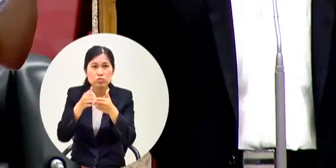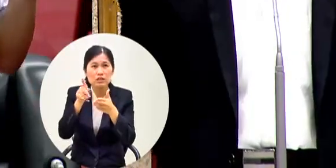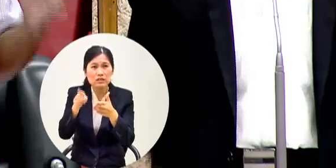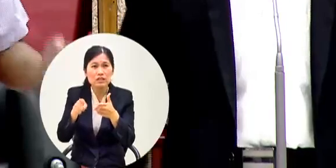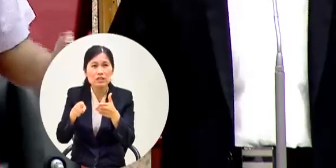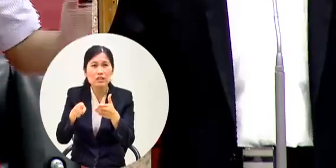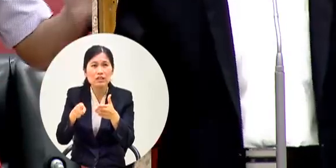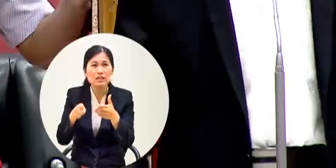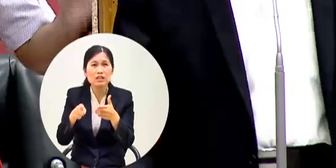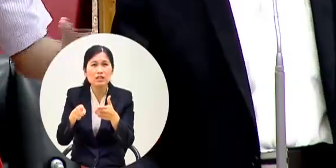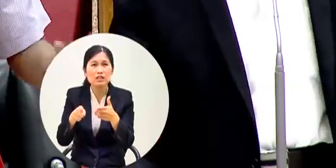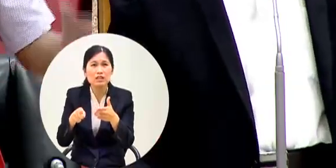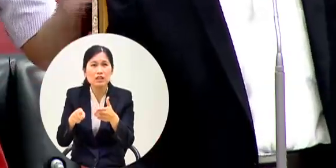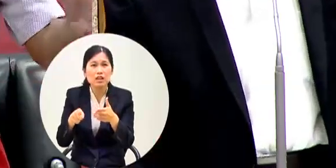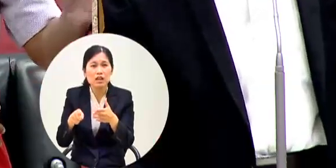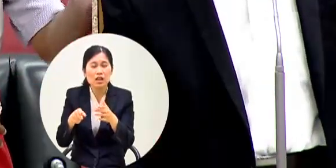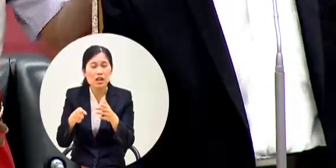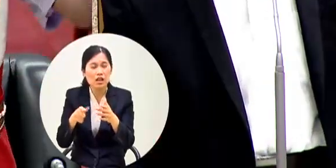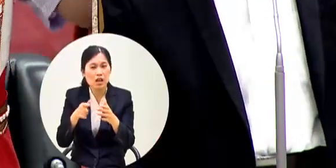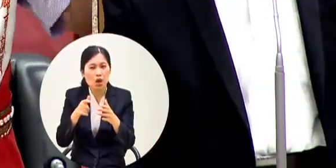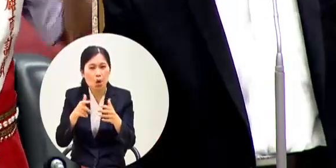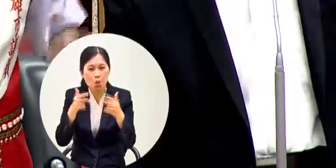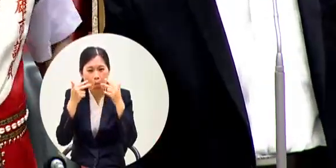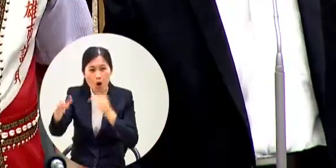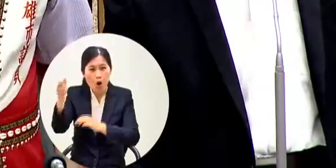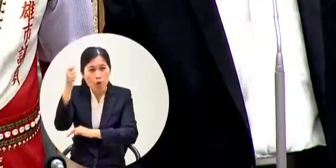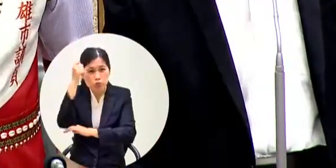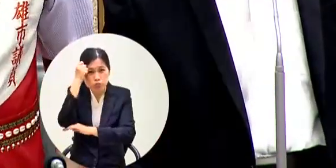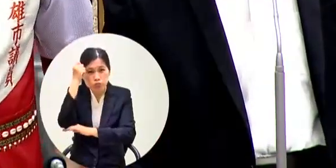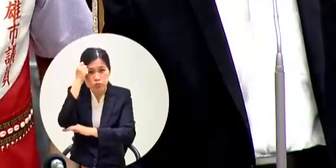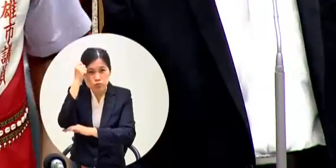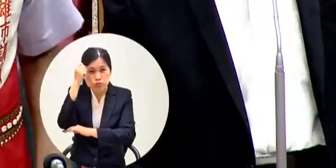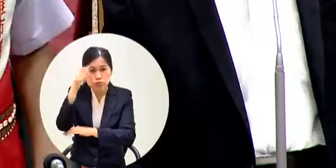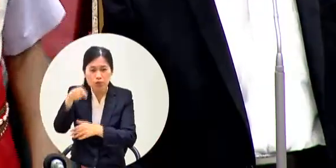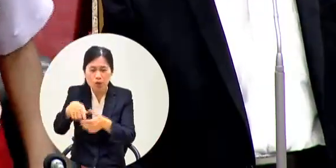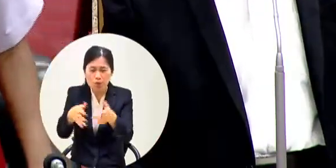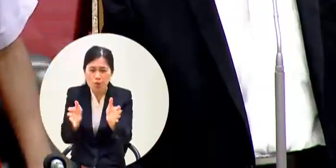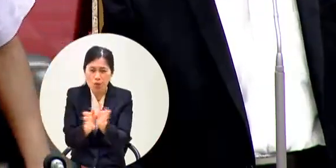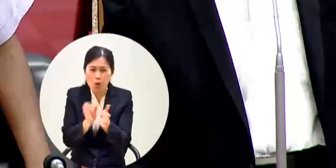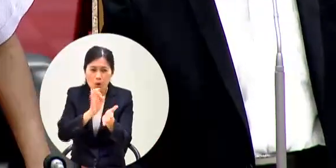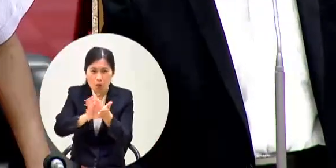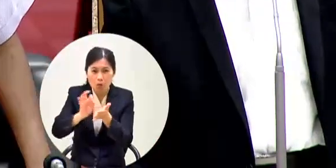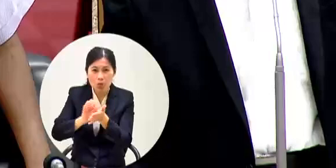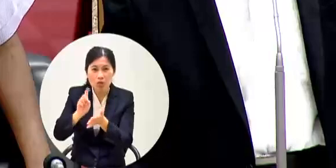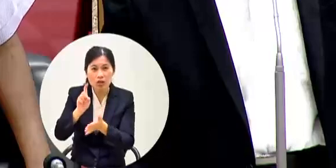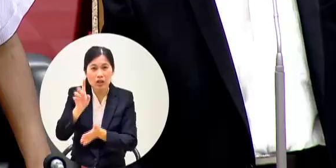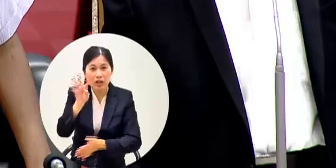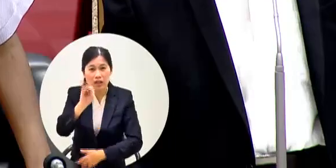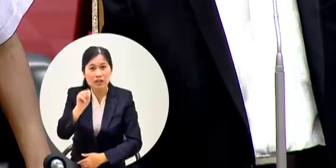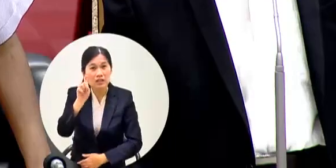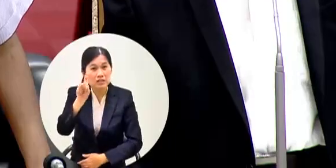他的地还没有，就我一个里还没有建设完毕。只要求你，